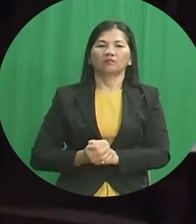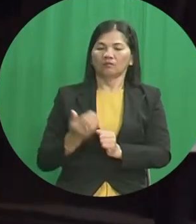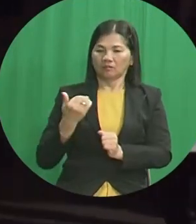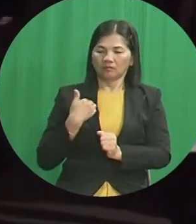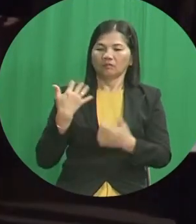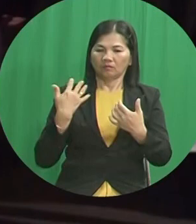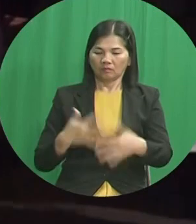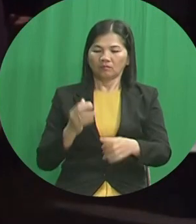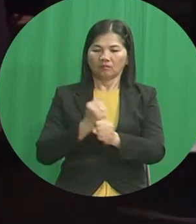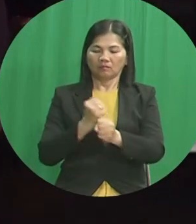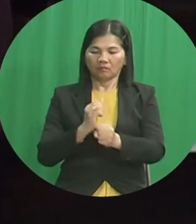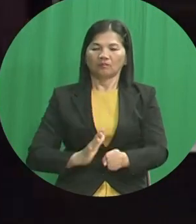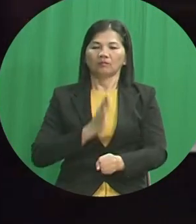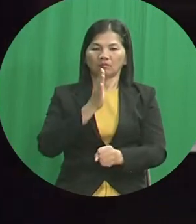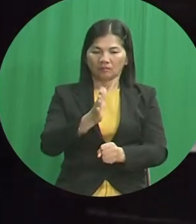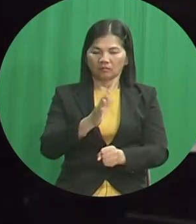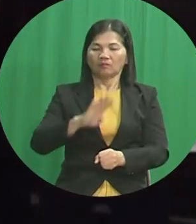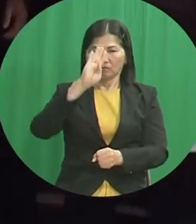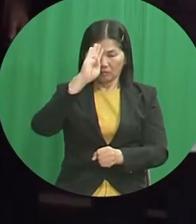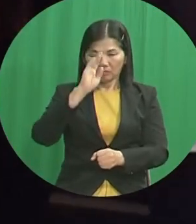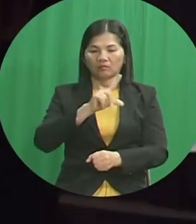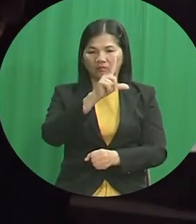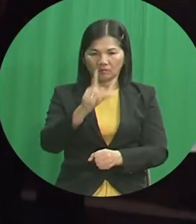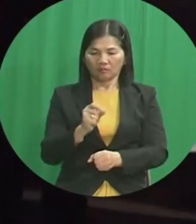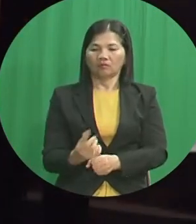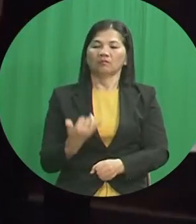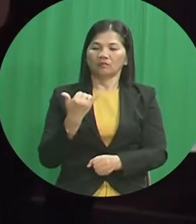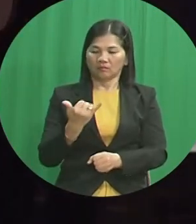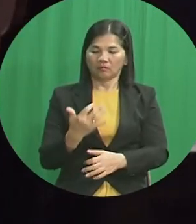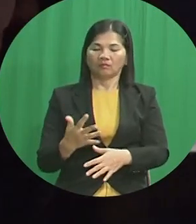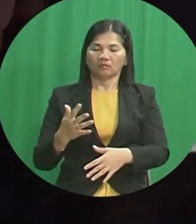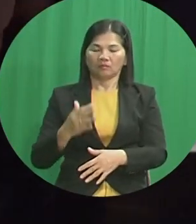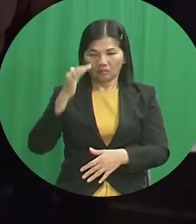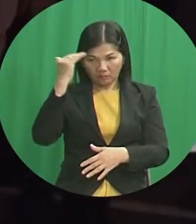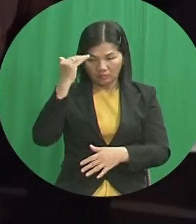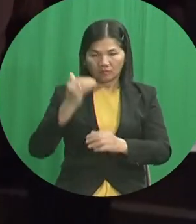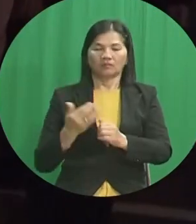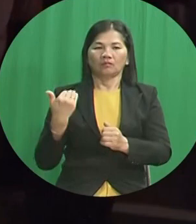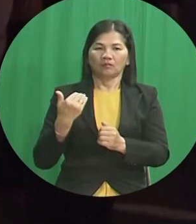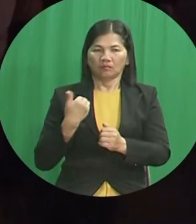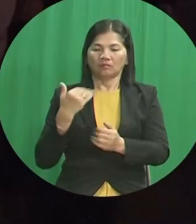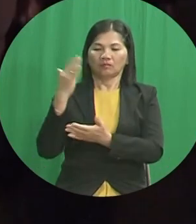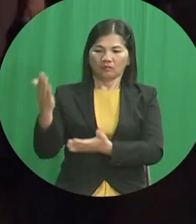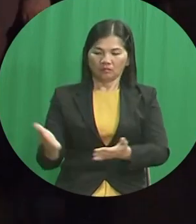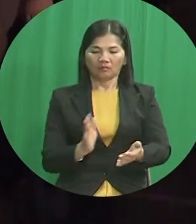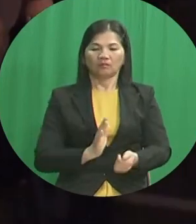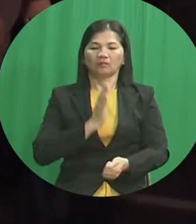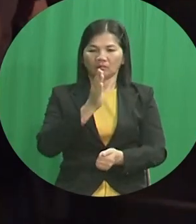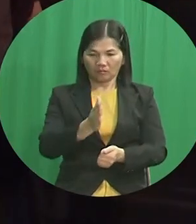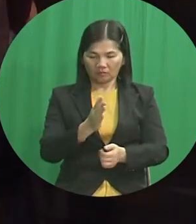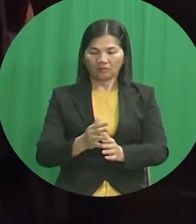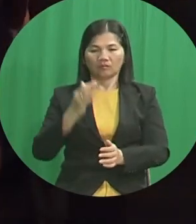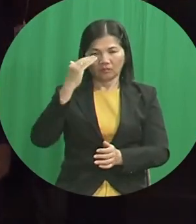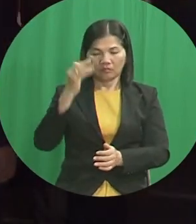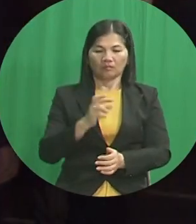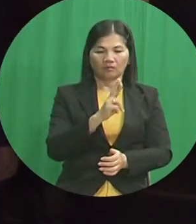ក៏ធ្លាប់បំពេញទស្សនកិច្ចនៅគុយបាកាលពីខែមិថុនាផងដែរលោក Diya Canel នឹងត្រូវបានស្វាគមន៍ជាផ្លូវការដោយលោក